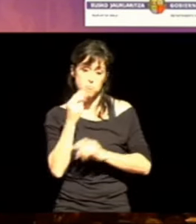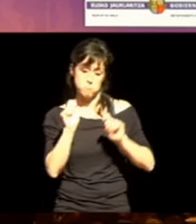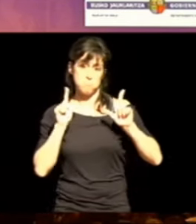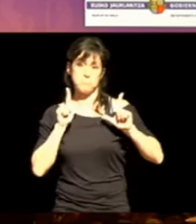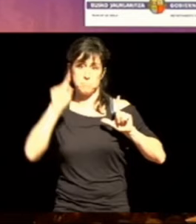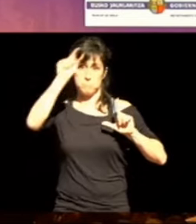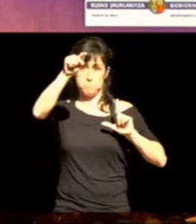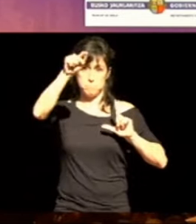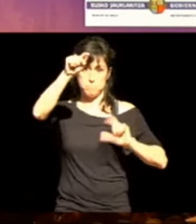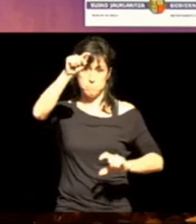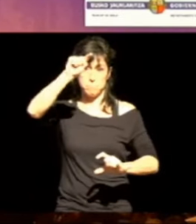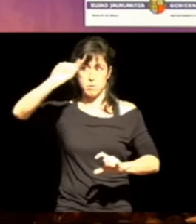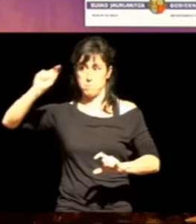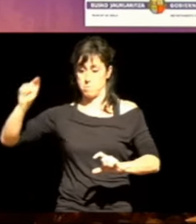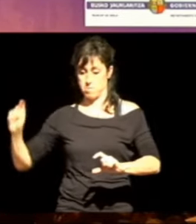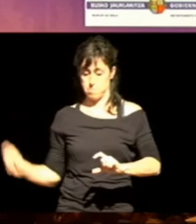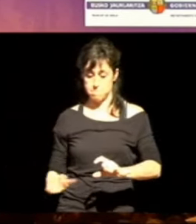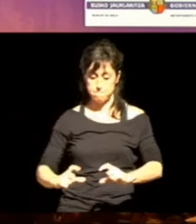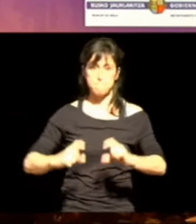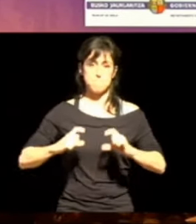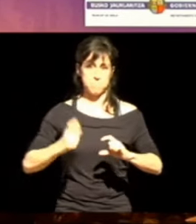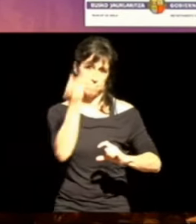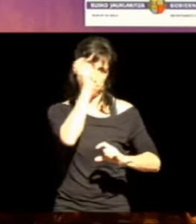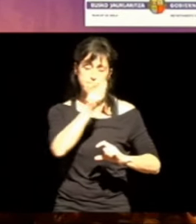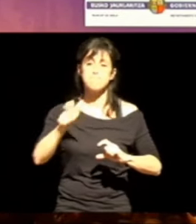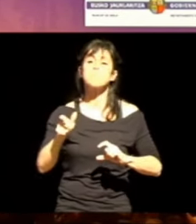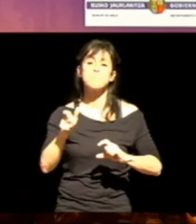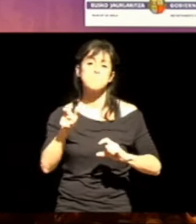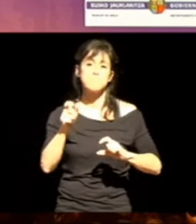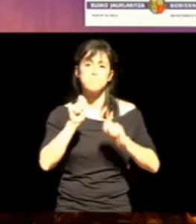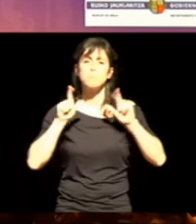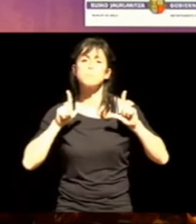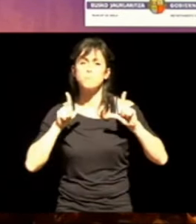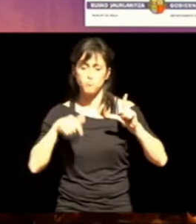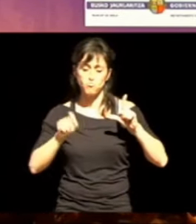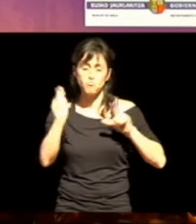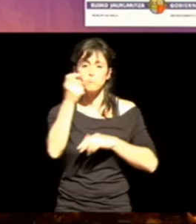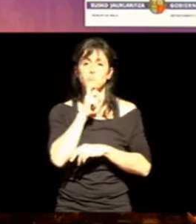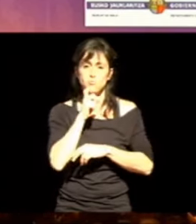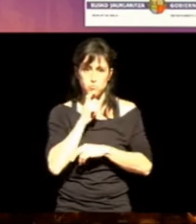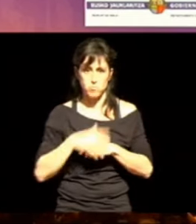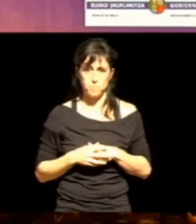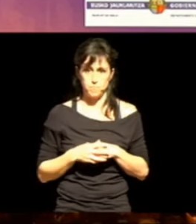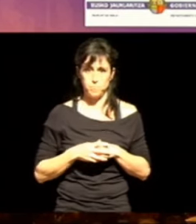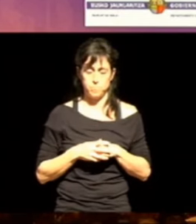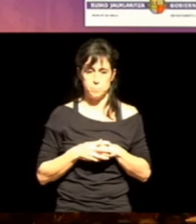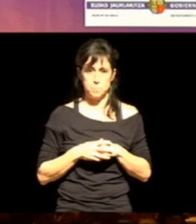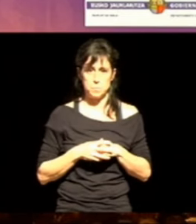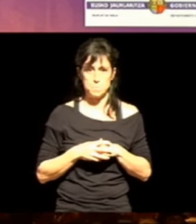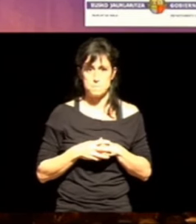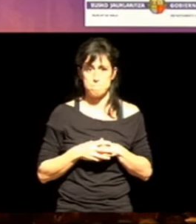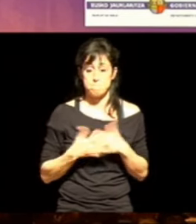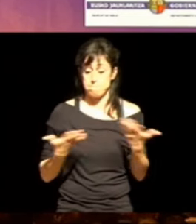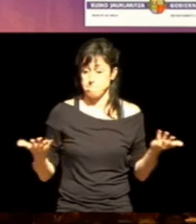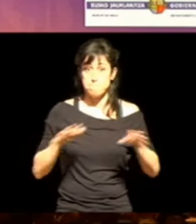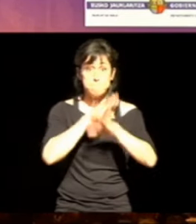protagonismotik ikasleen protagonismora. Bueno, bizikidetza ez da ezer